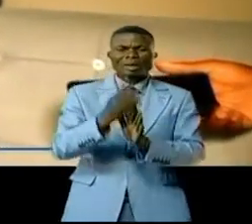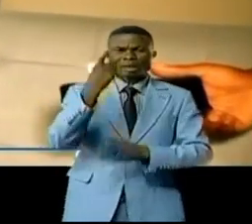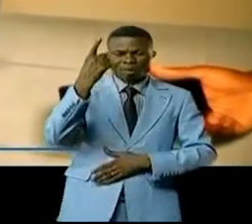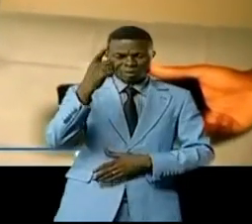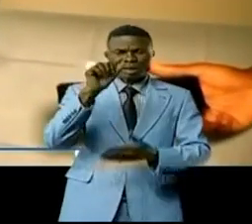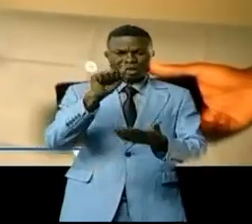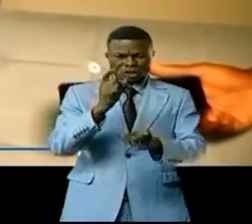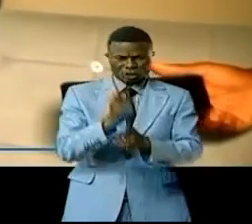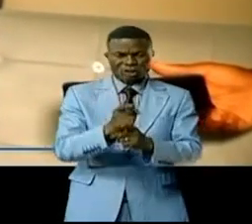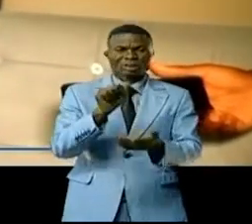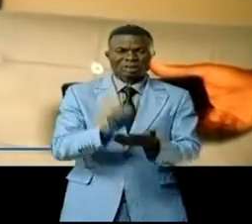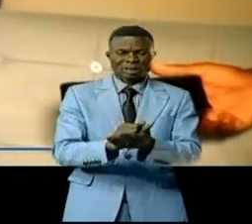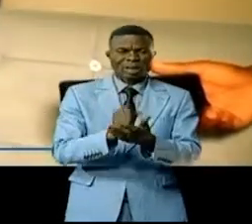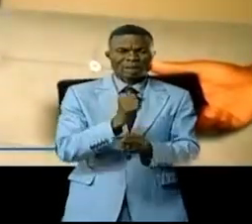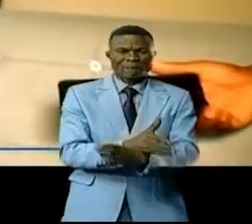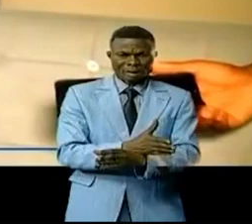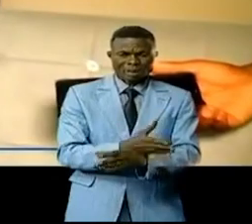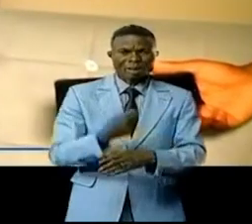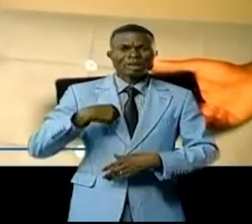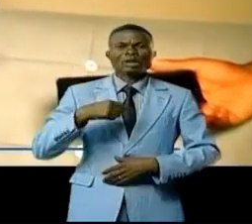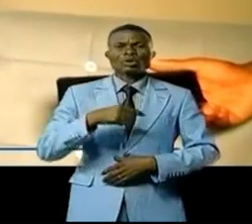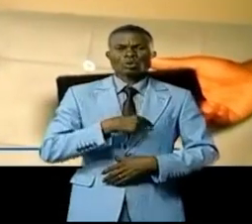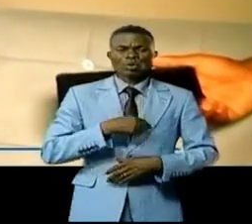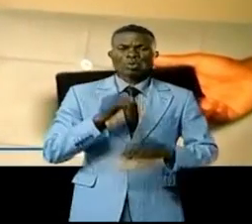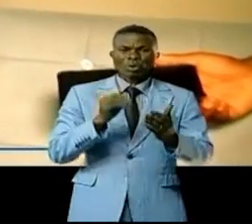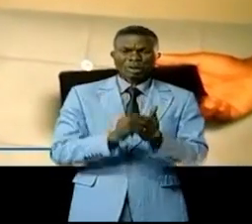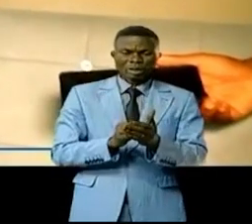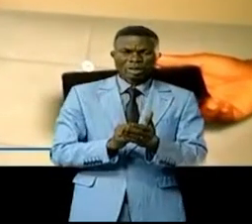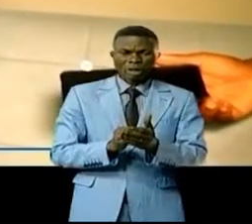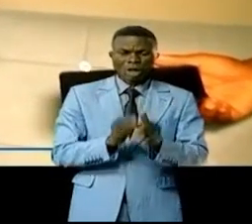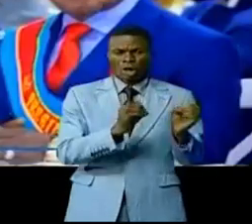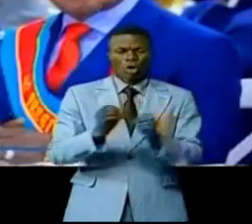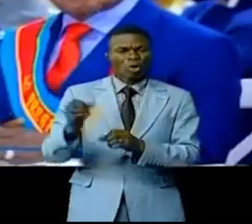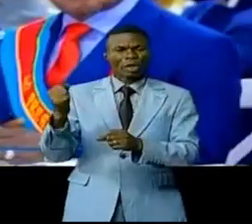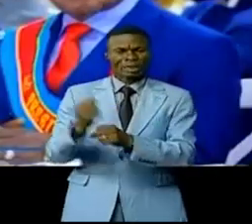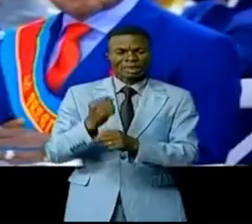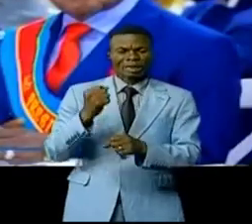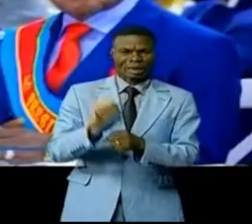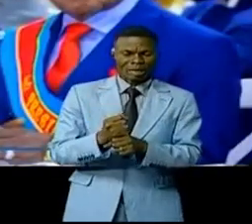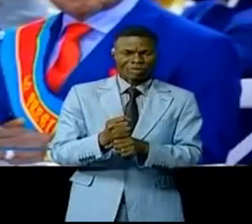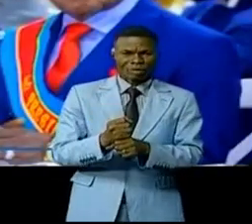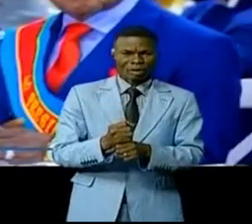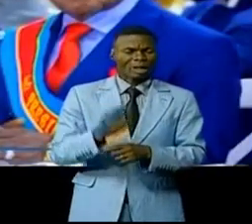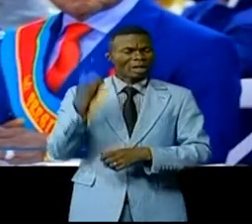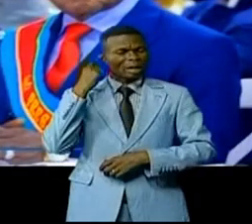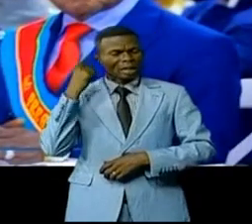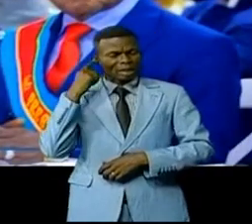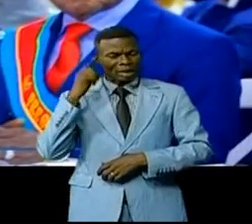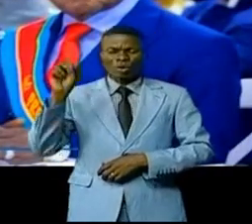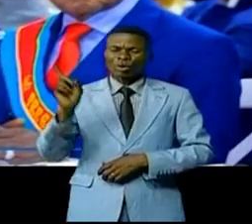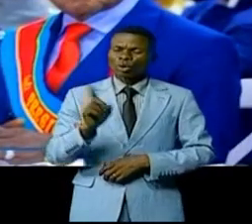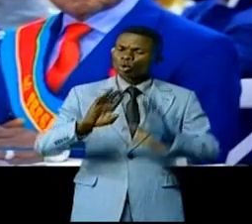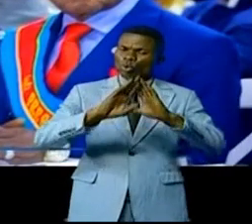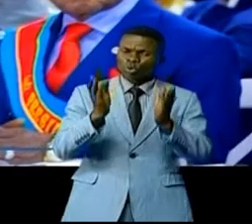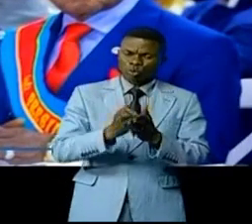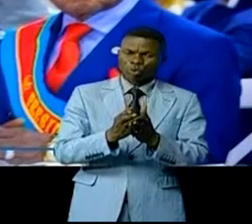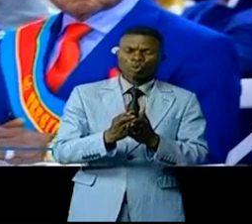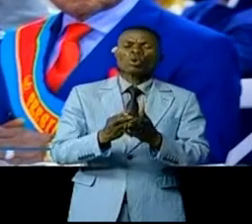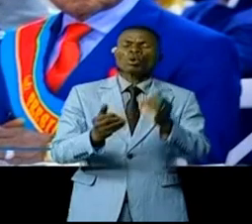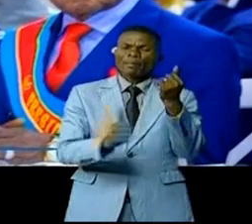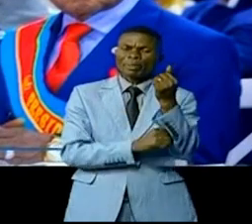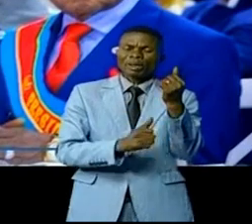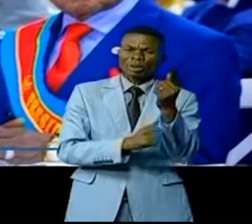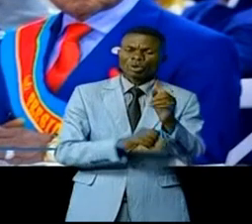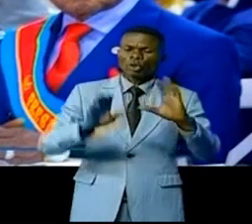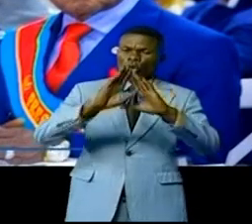fait. Et pour ça, nous avons eu des séances de travail. Nous avons écouté tour à tour toutes les communautés,